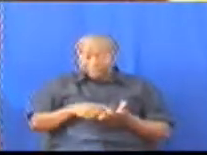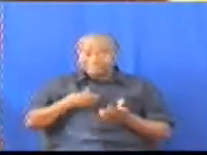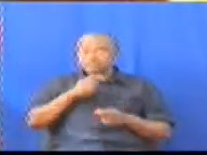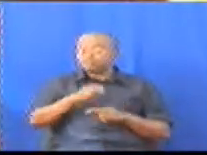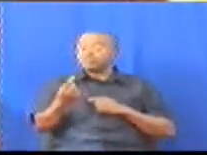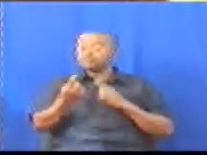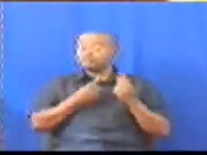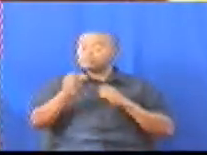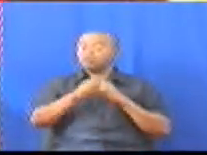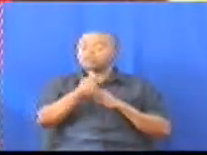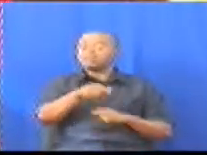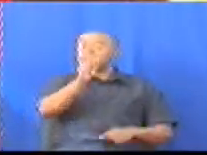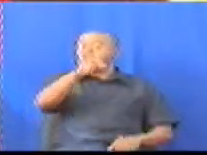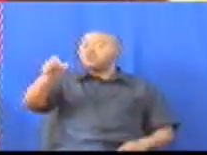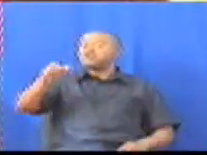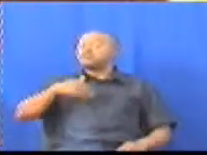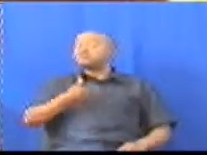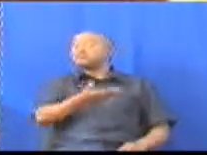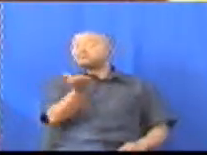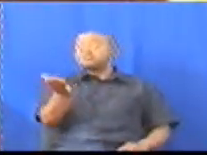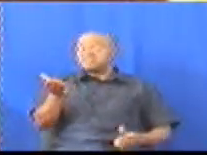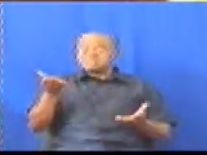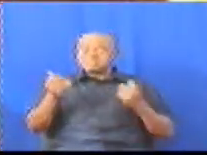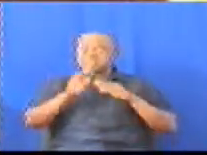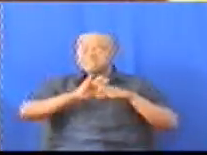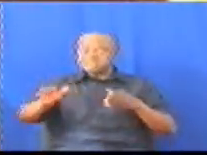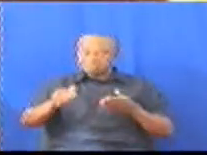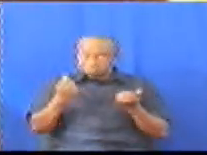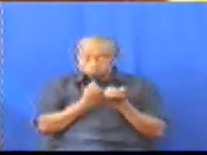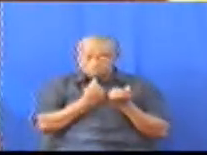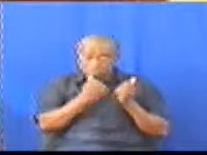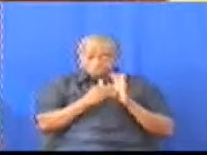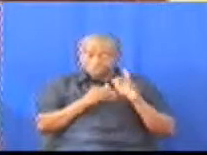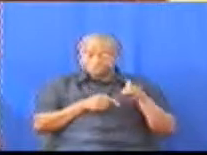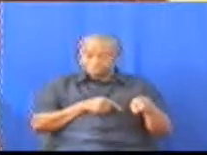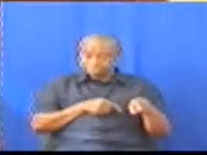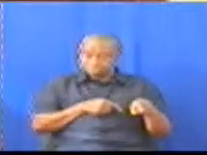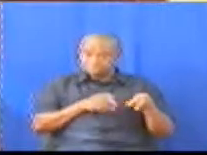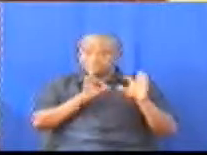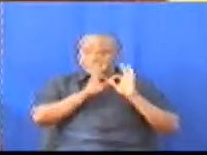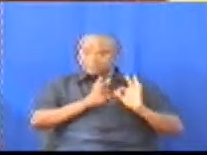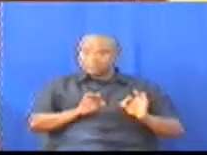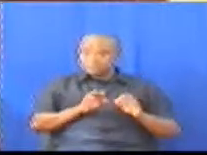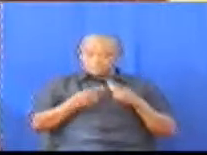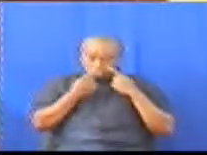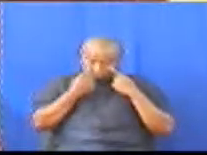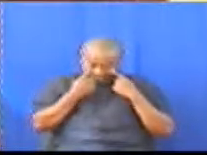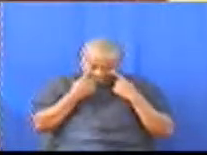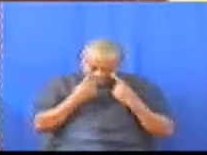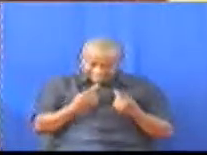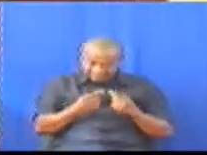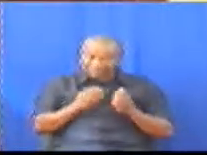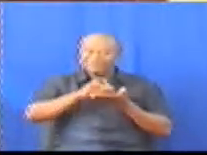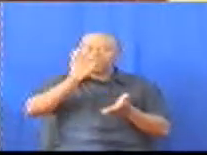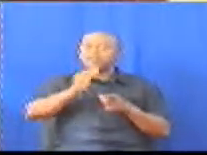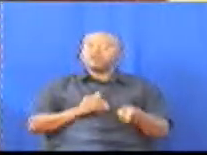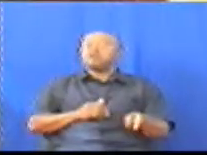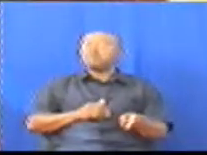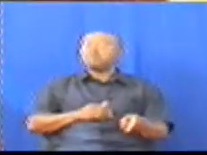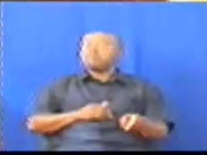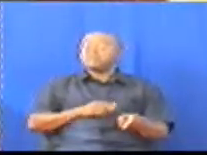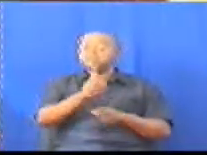Sasa tunapozungumza mambo haya, zinapotungwa sheria hizi, ni vizuri tukaangalia what are the consequences, badala ya